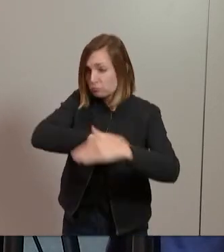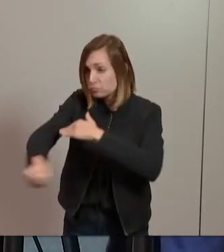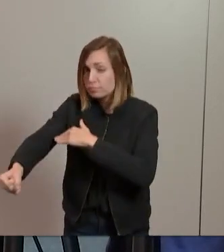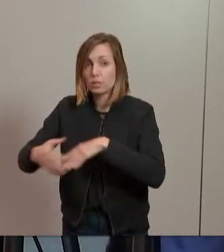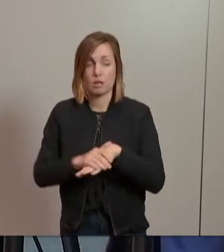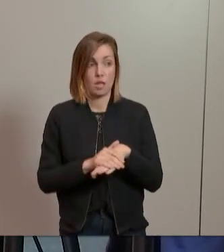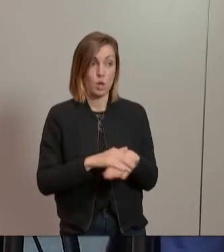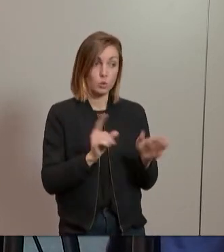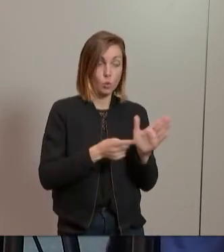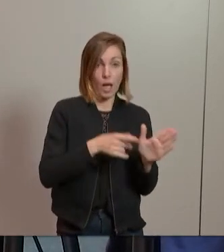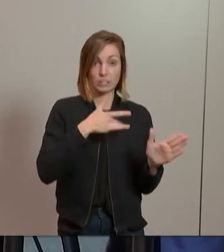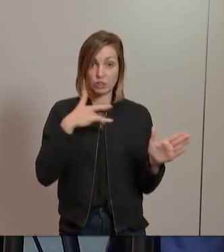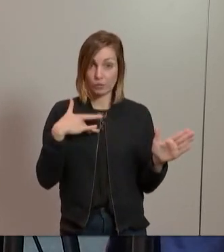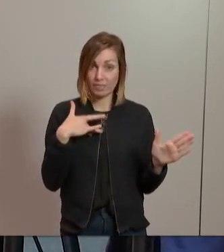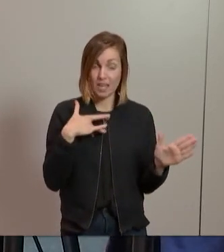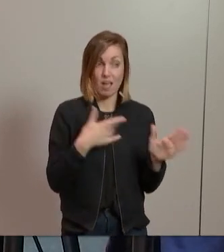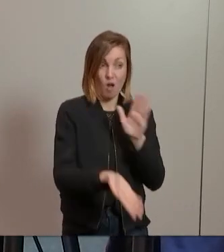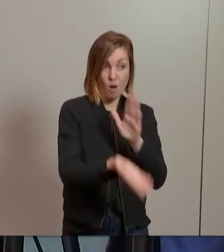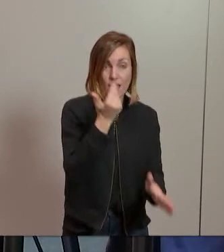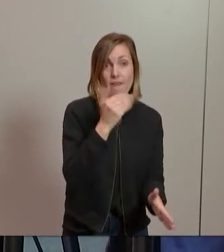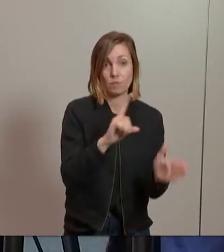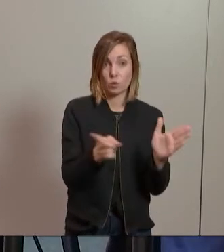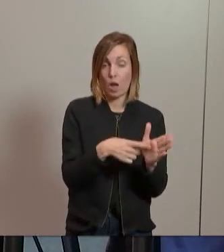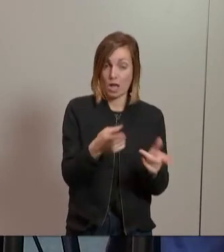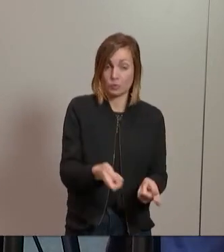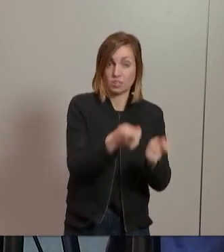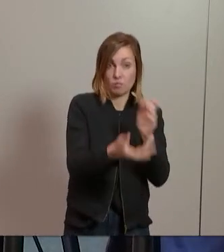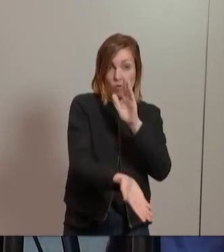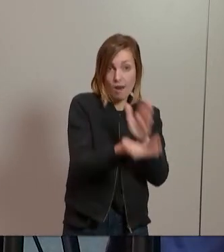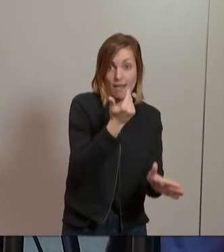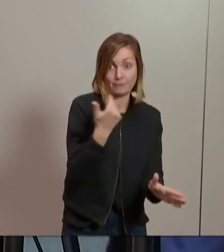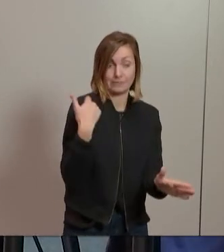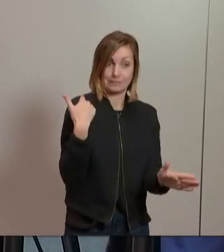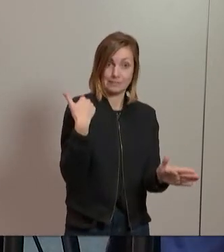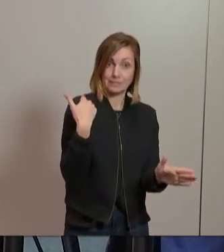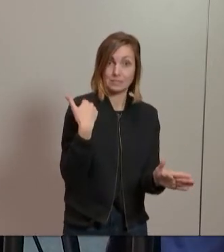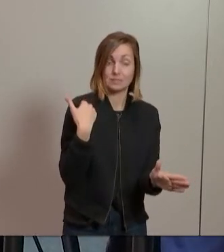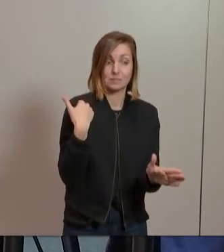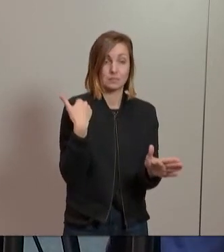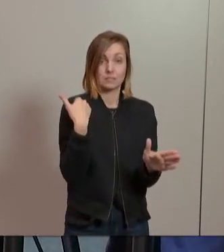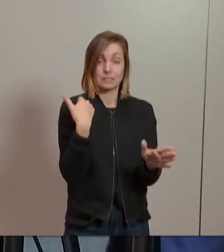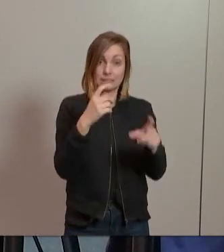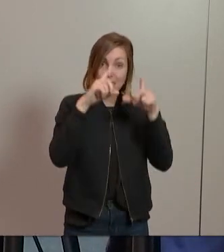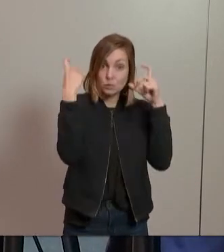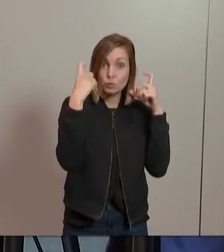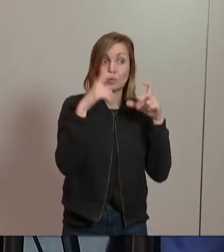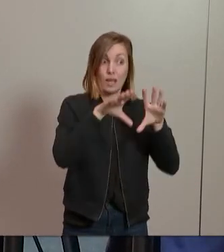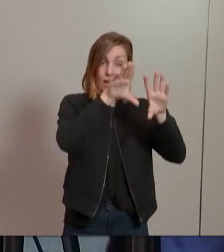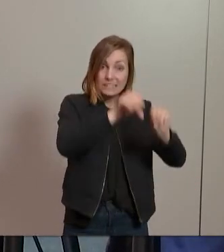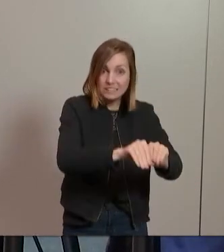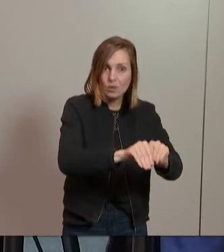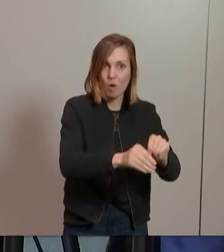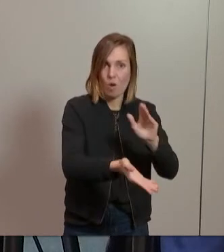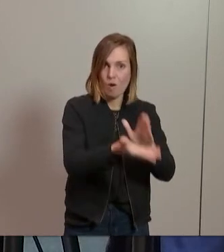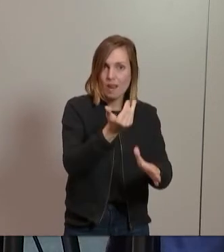droit à la santé et à l'éducation, et une des plus récentes, le retrait du statut de résident